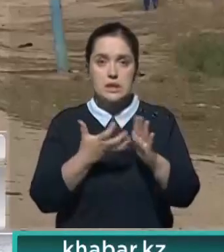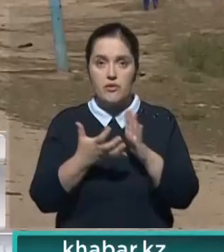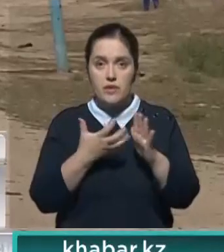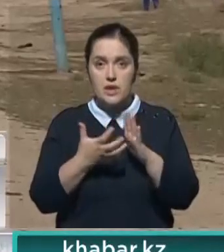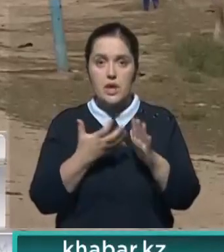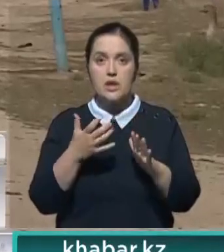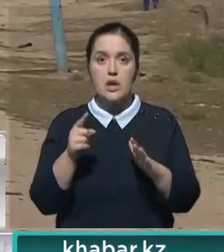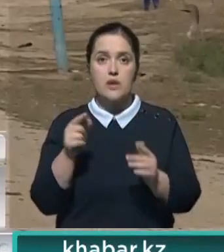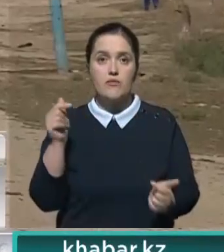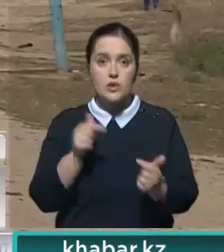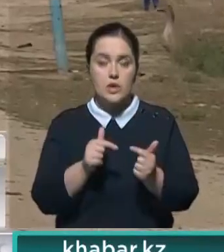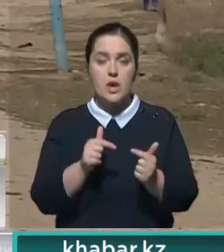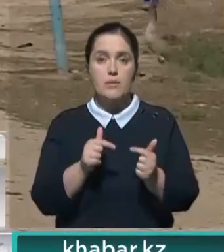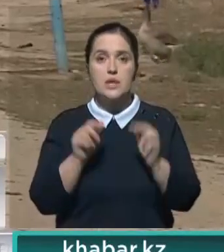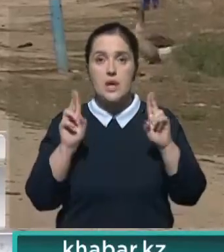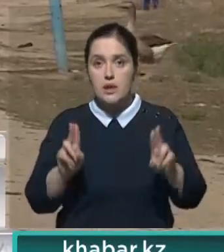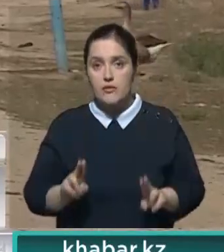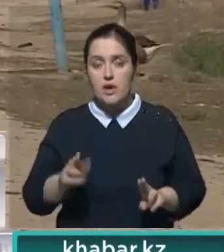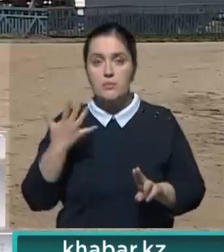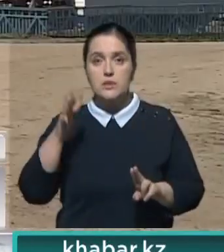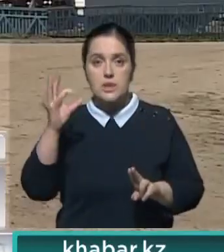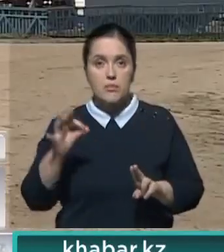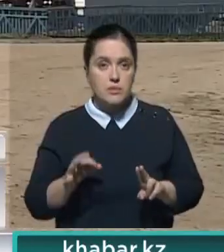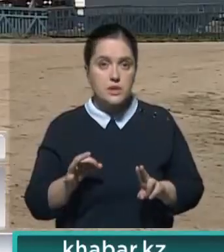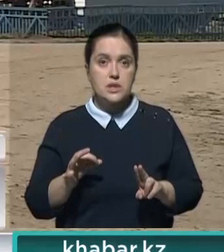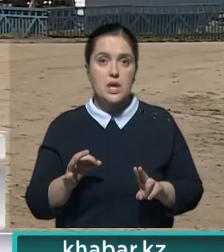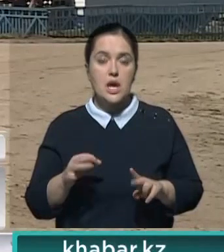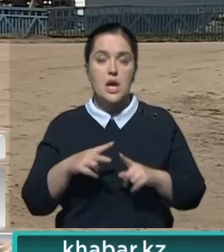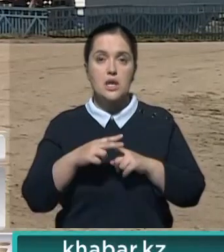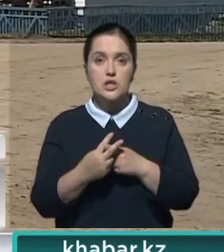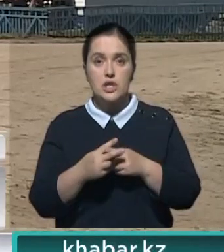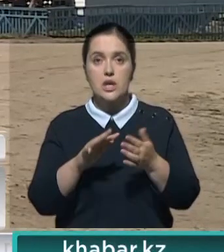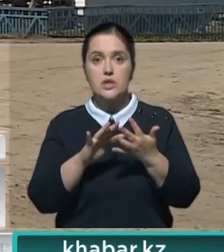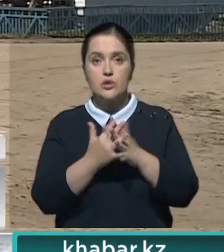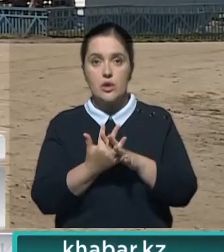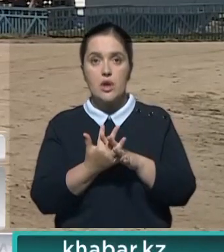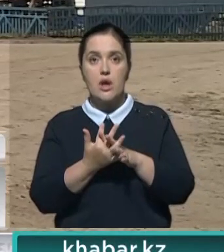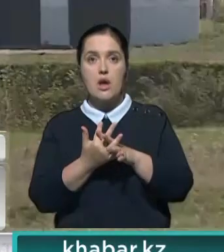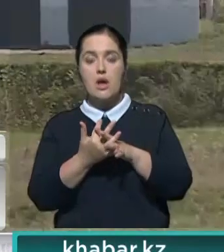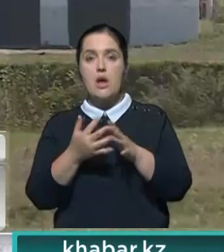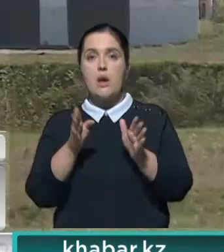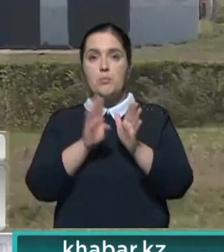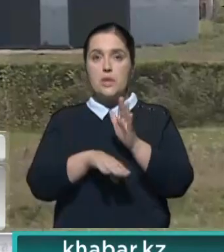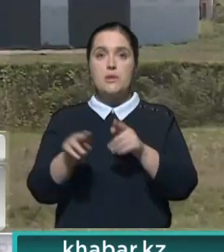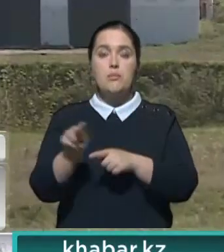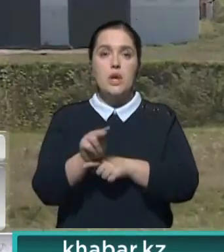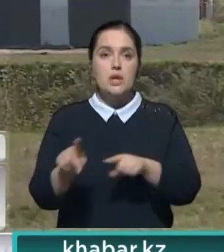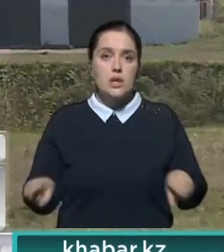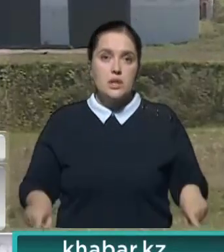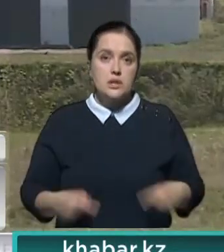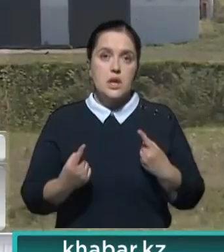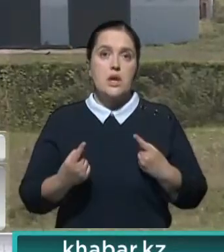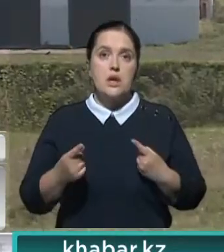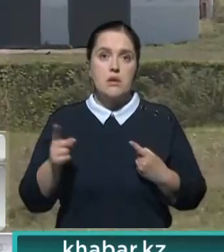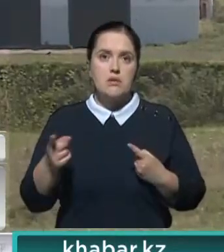и инфраструктурой. Они соответствуют системе стандартов менее чем на 50%. При этом часть сел останется без модернизации.